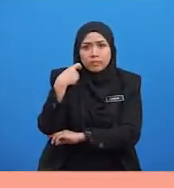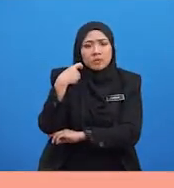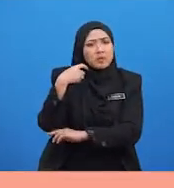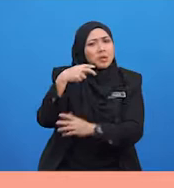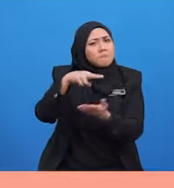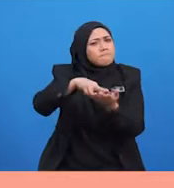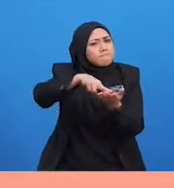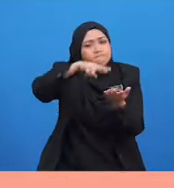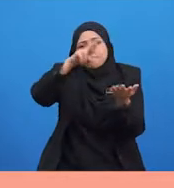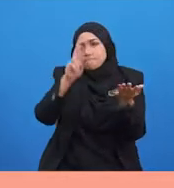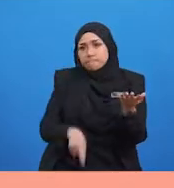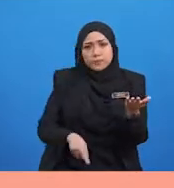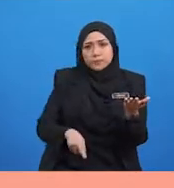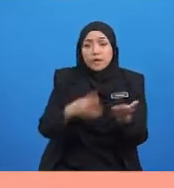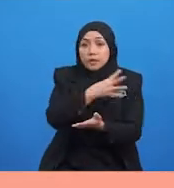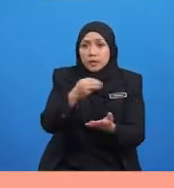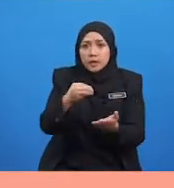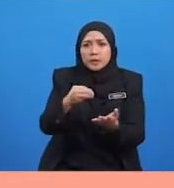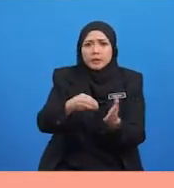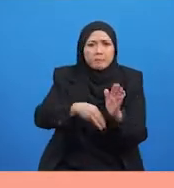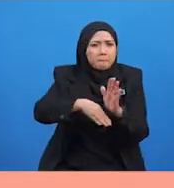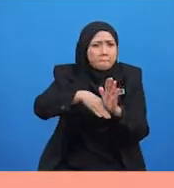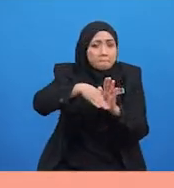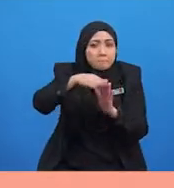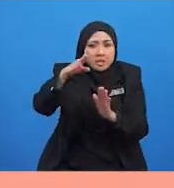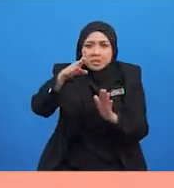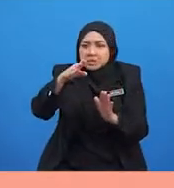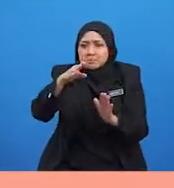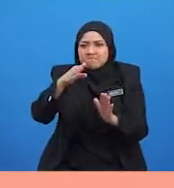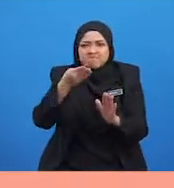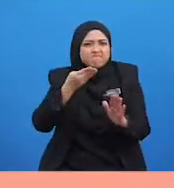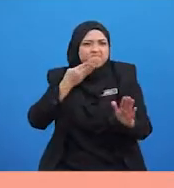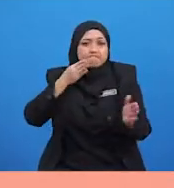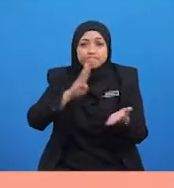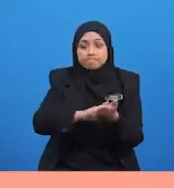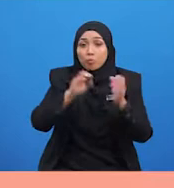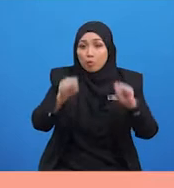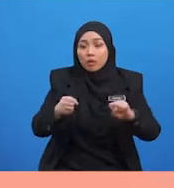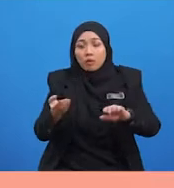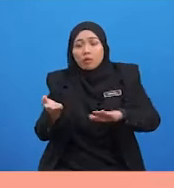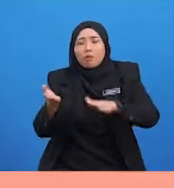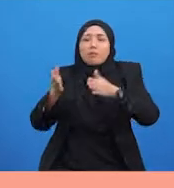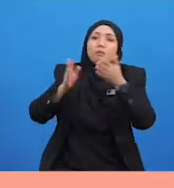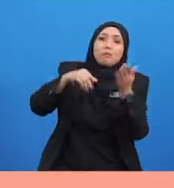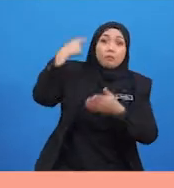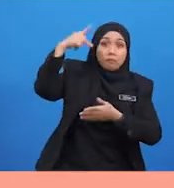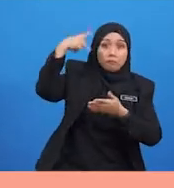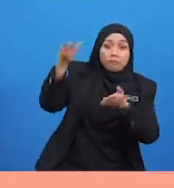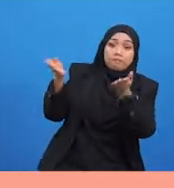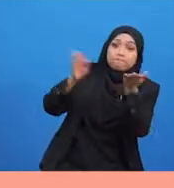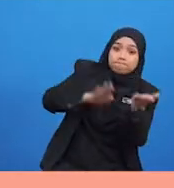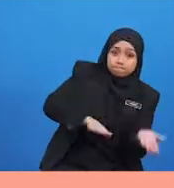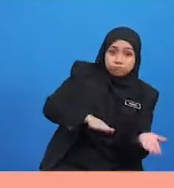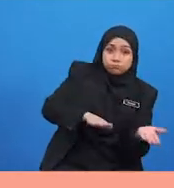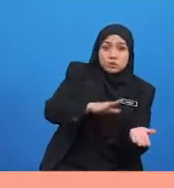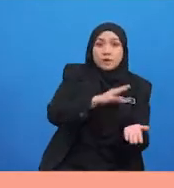menurun dan lebih teruk lagi boleh pingsan dan terkena gejala strok haba.